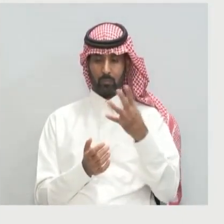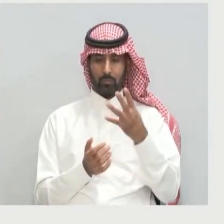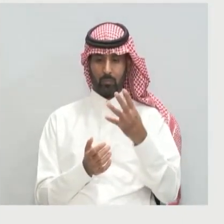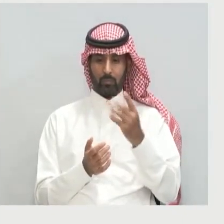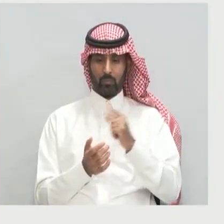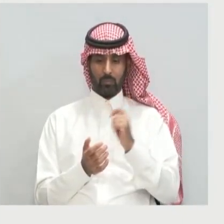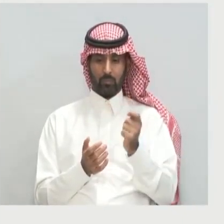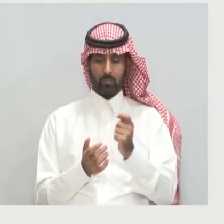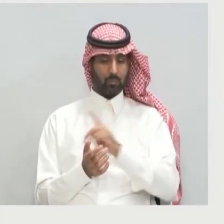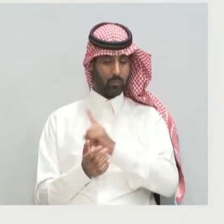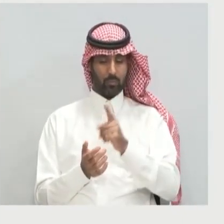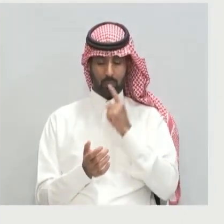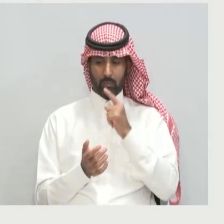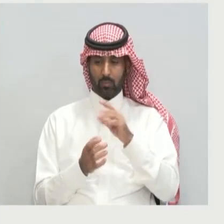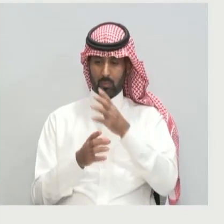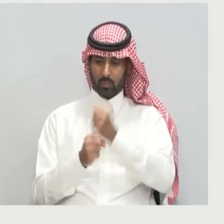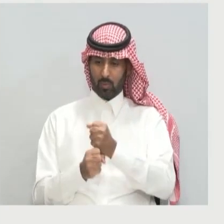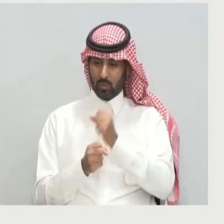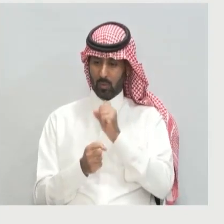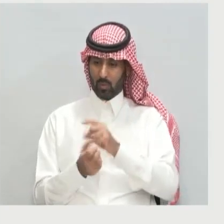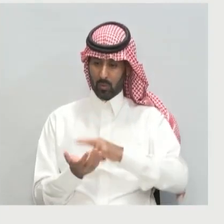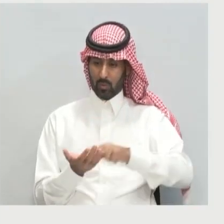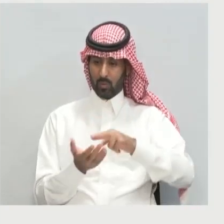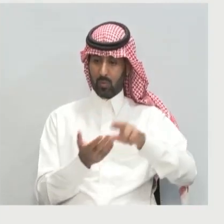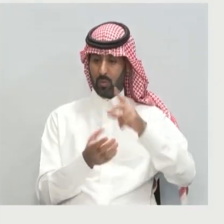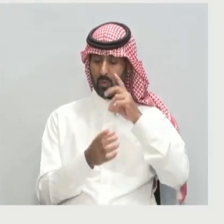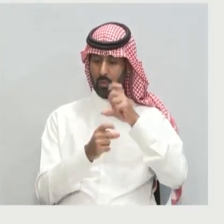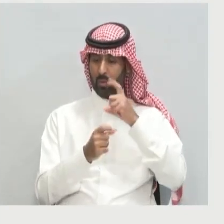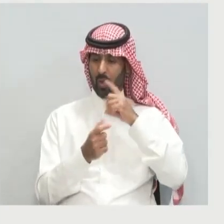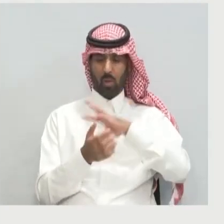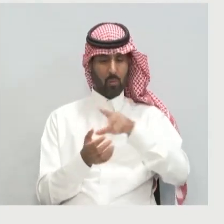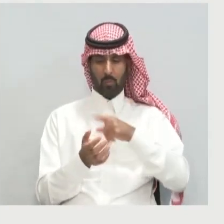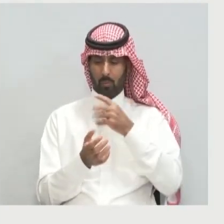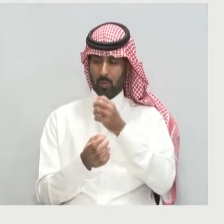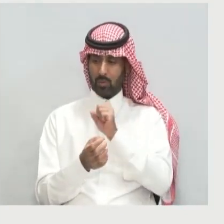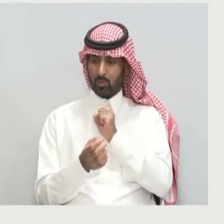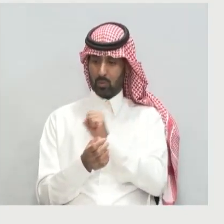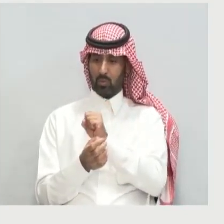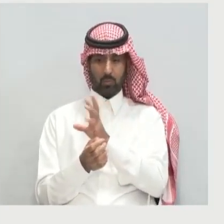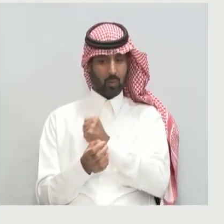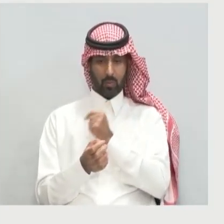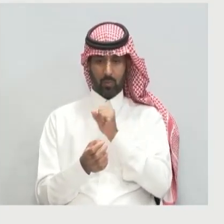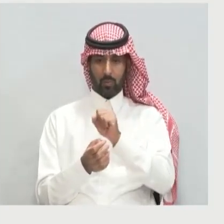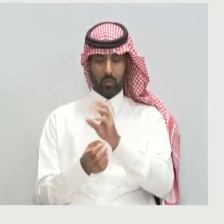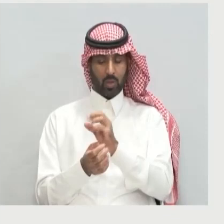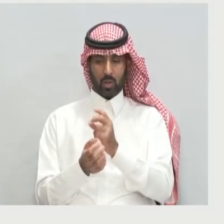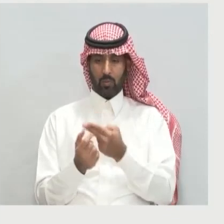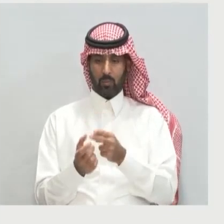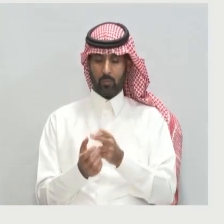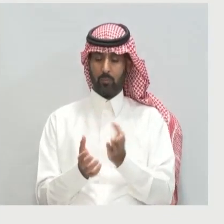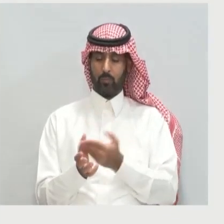لا تستخدم مواد محميه بحقوق الطبع والنشر التي لا تملك حقوقها خامسا